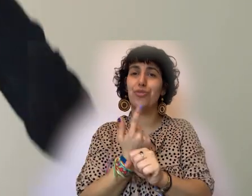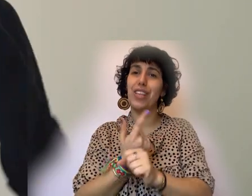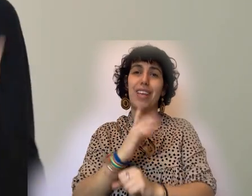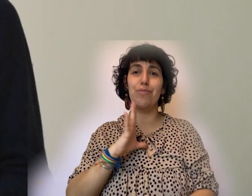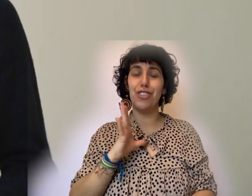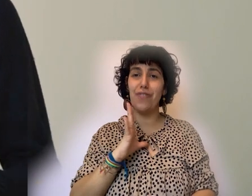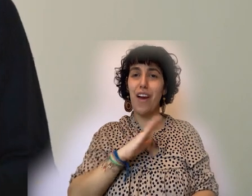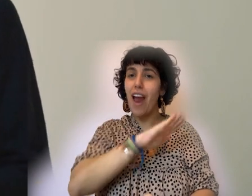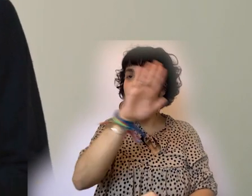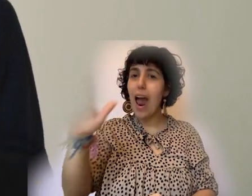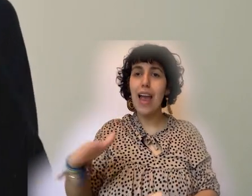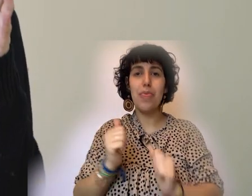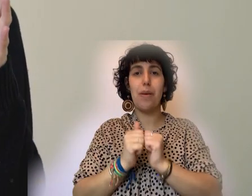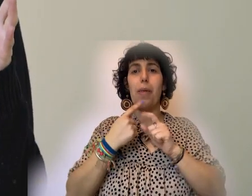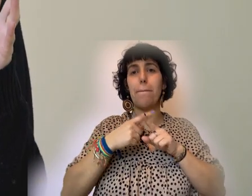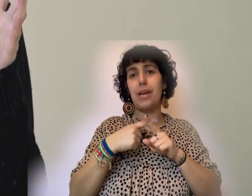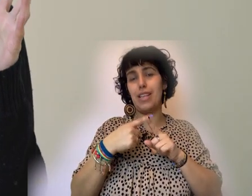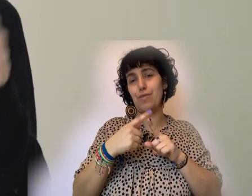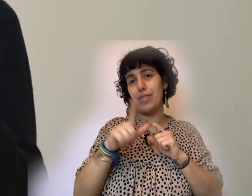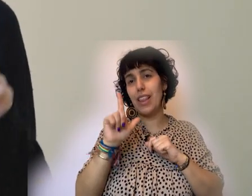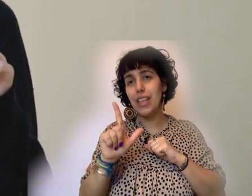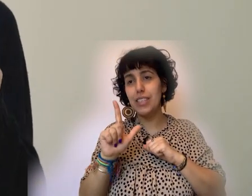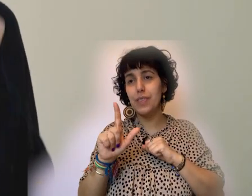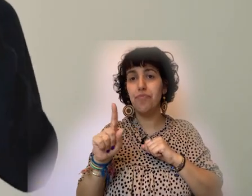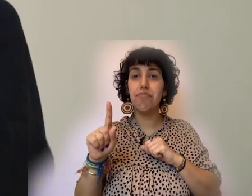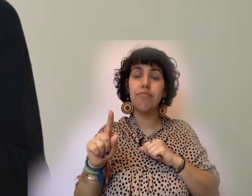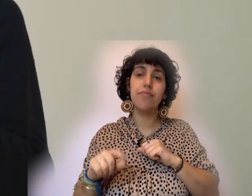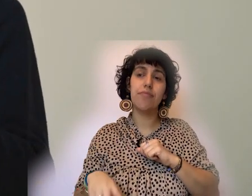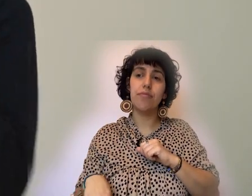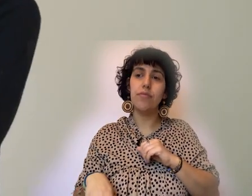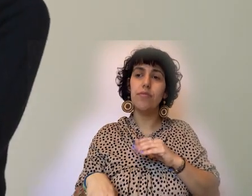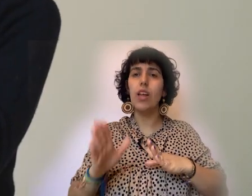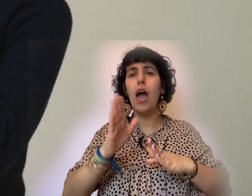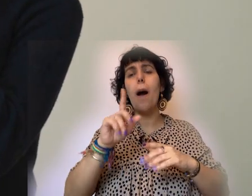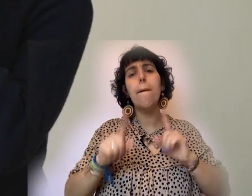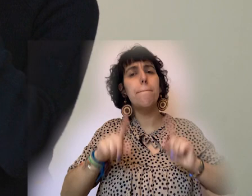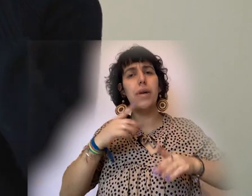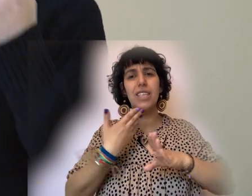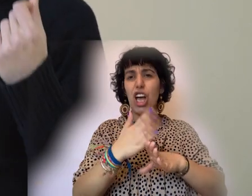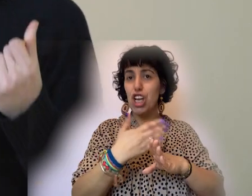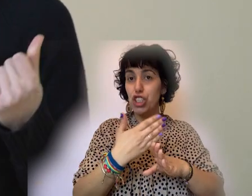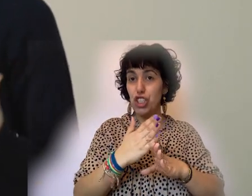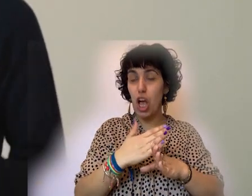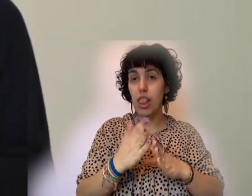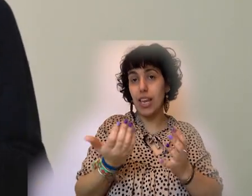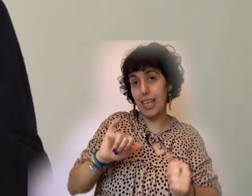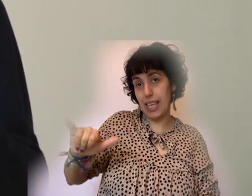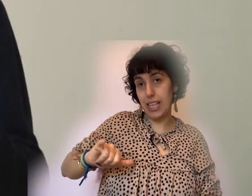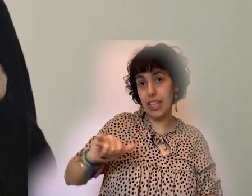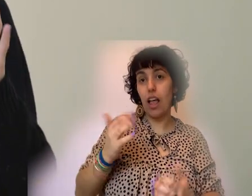düşünüyorum Çünkü gerçekten caydırıcı olabiliyor fakat burada bir küçük bir üründen koymalıyım bıçak Taşıyan